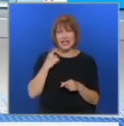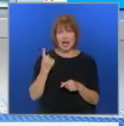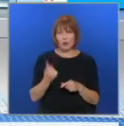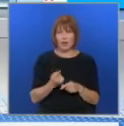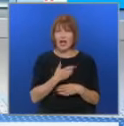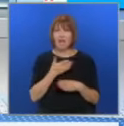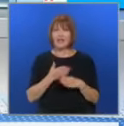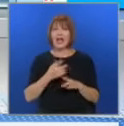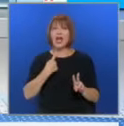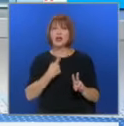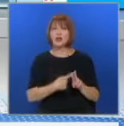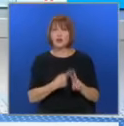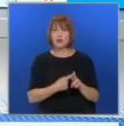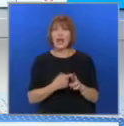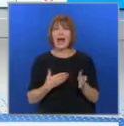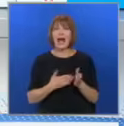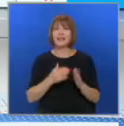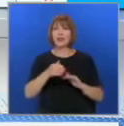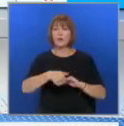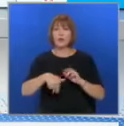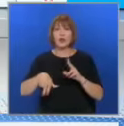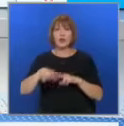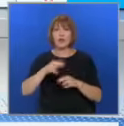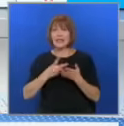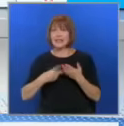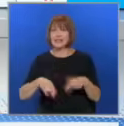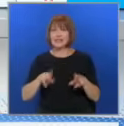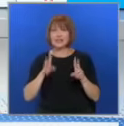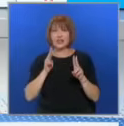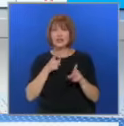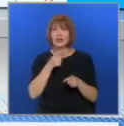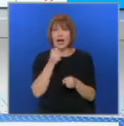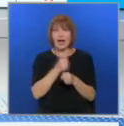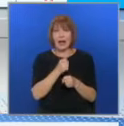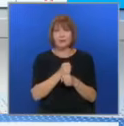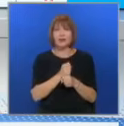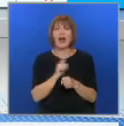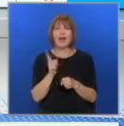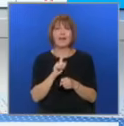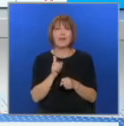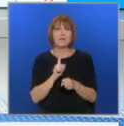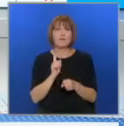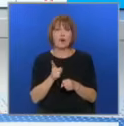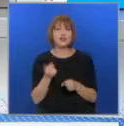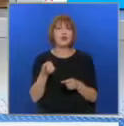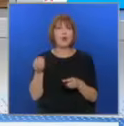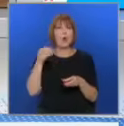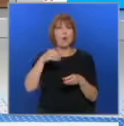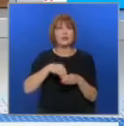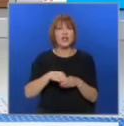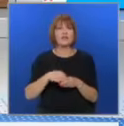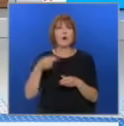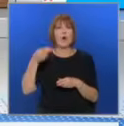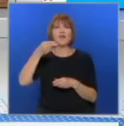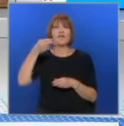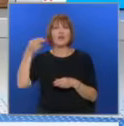В края на юни обаче антикорупционната комисия излезе с решение, че длъжността му е несъвместима с това, че участвал в дружество с